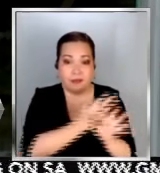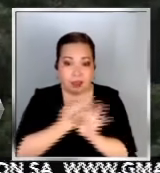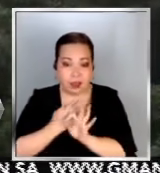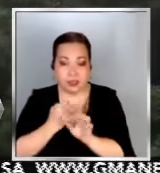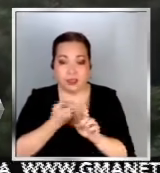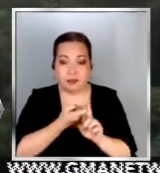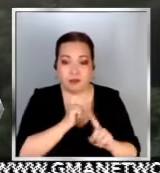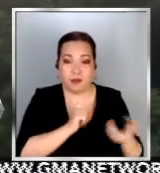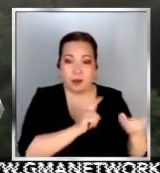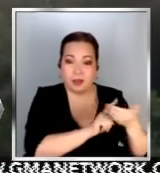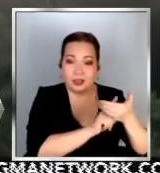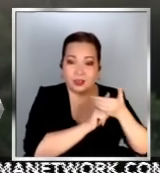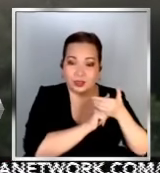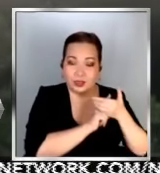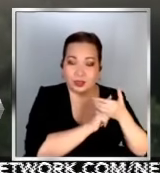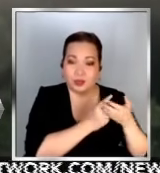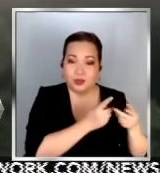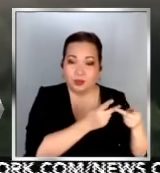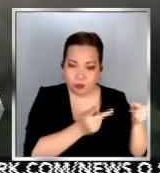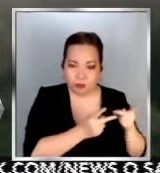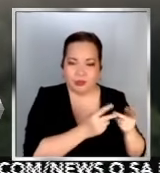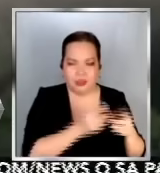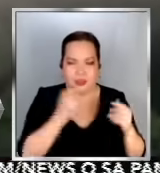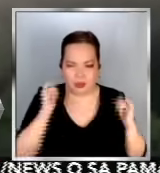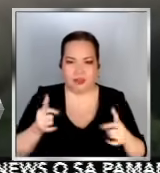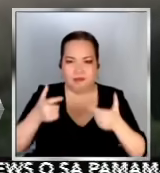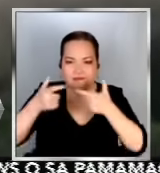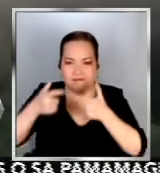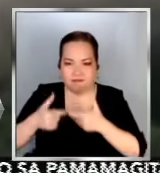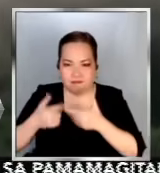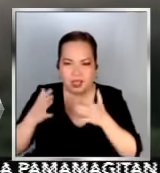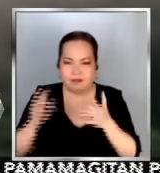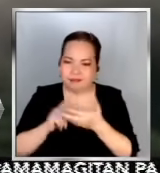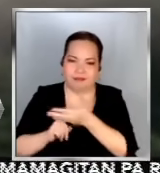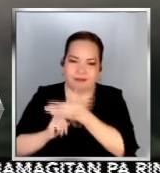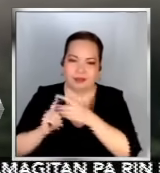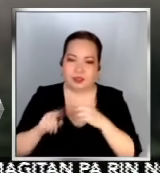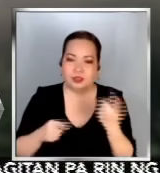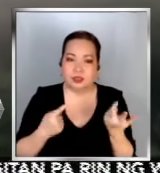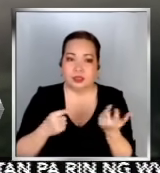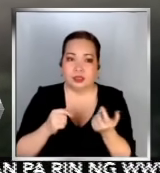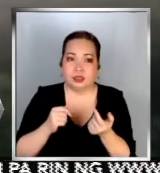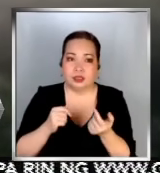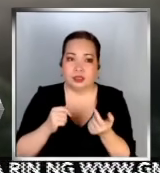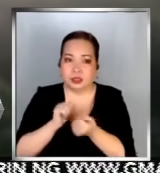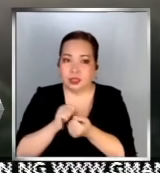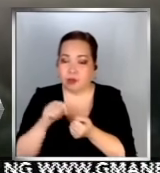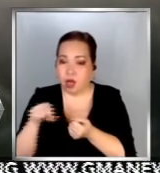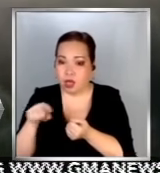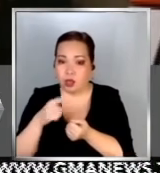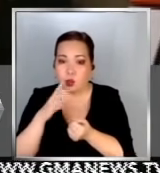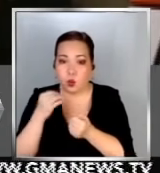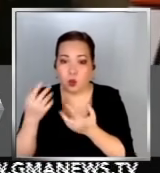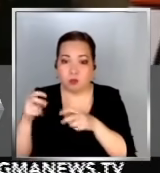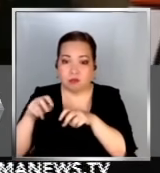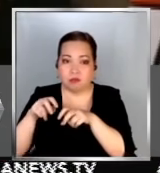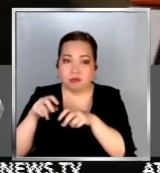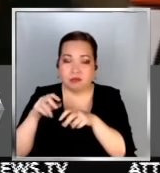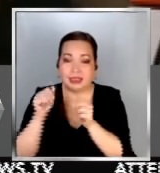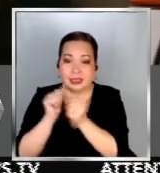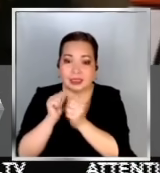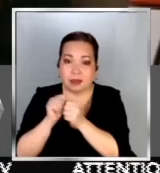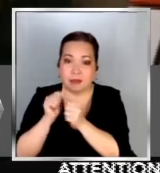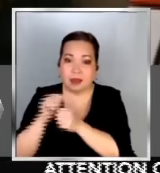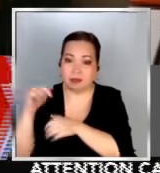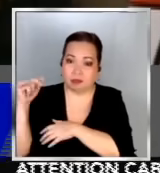facility. 10 sa mga pasaherong nakasabay ng COVID patient taga Quezon City rin. Hinahanap na sila ngayon ng LGU. Okay naman siya, kaya